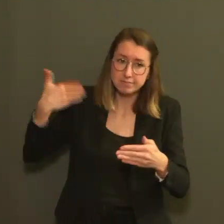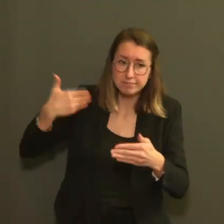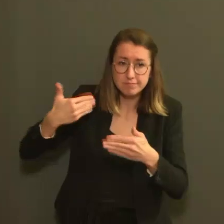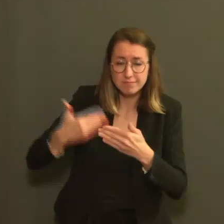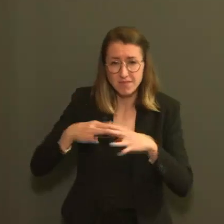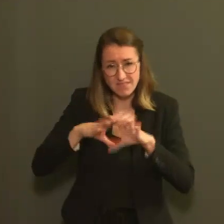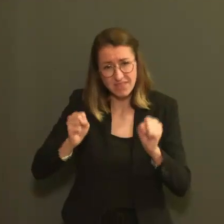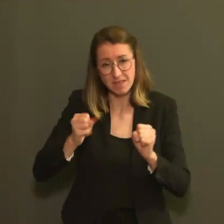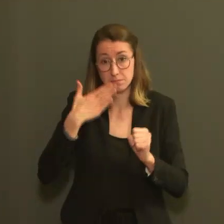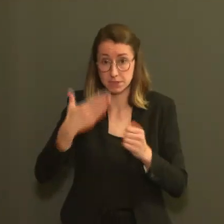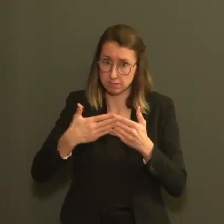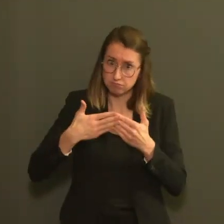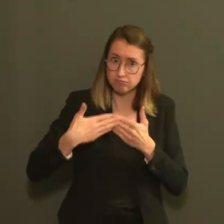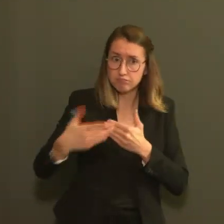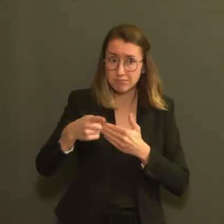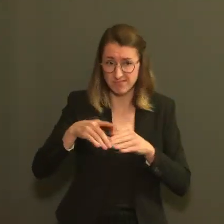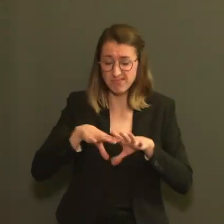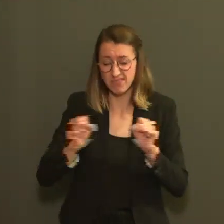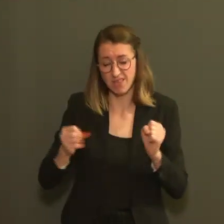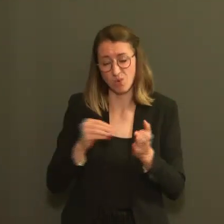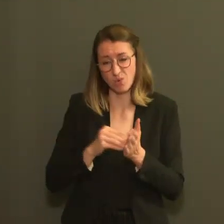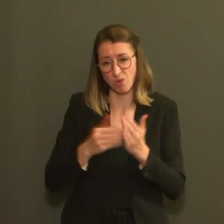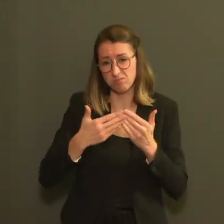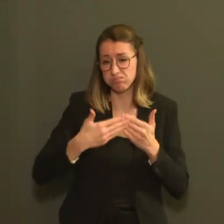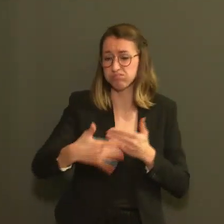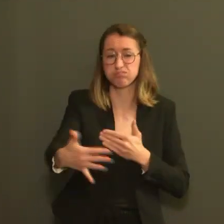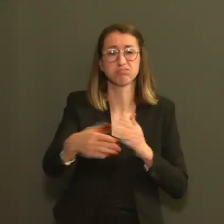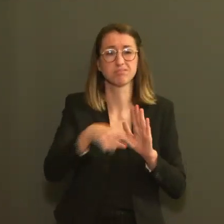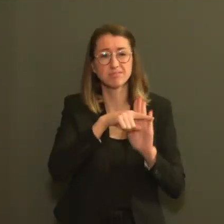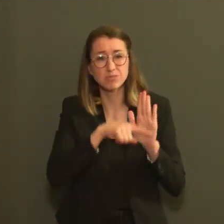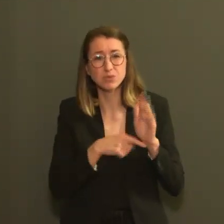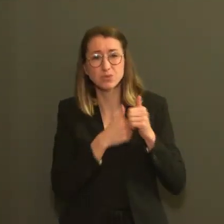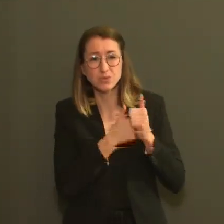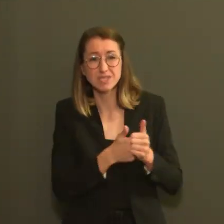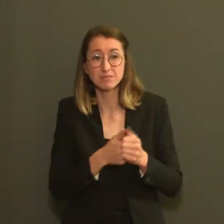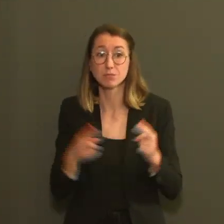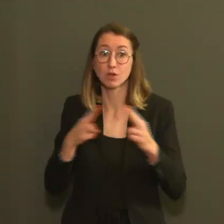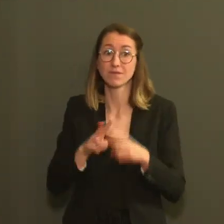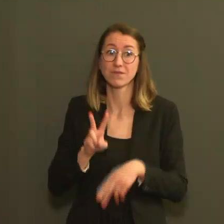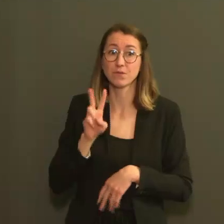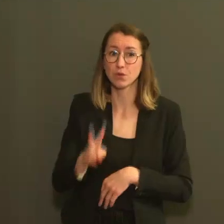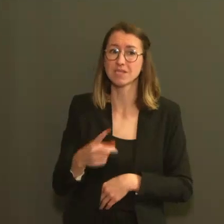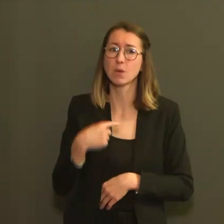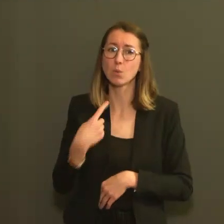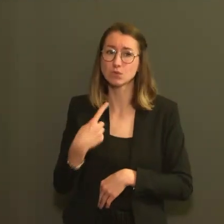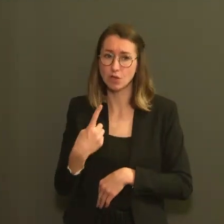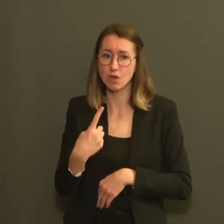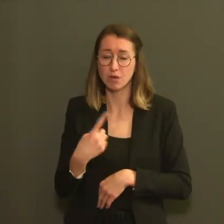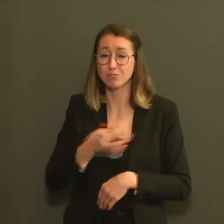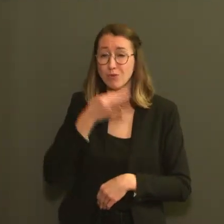lutter contre cette épidémie. Donc, on se retrouve vendredi à 11h pour la prochaine conférence de presse.